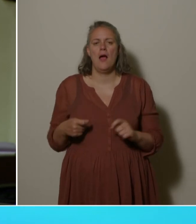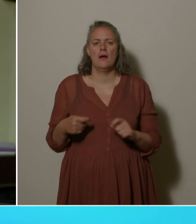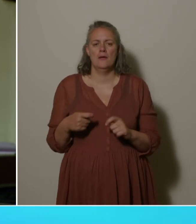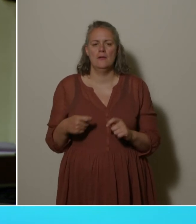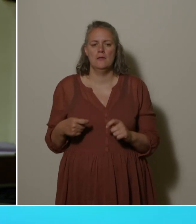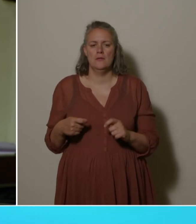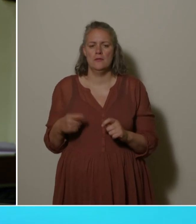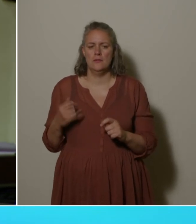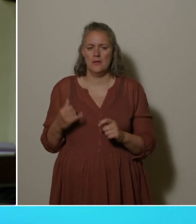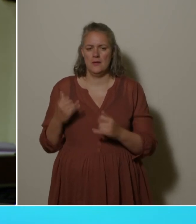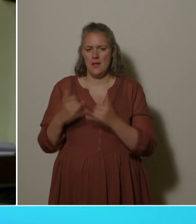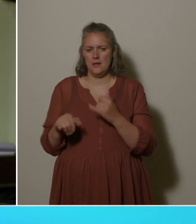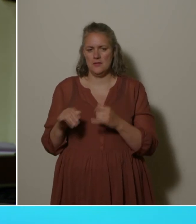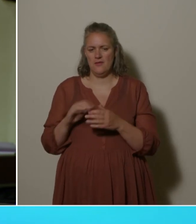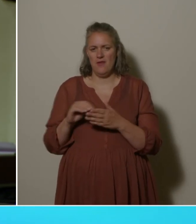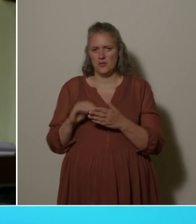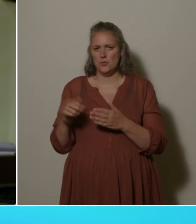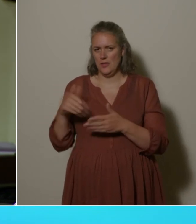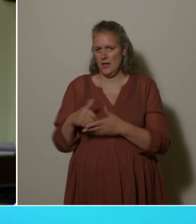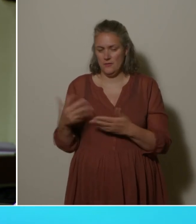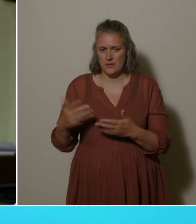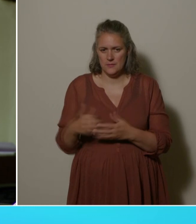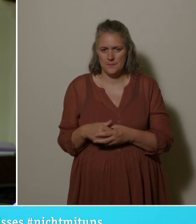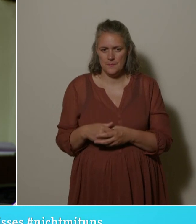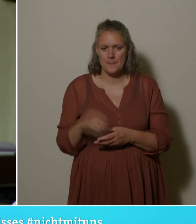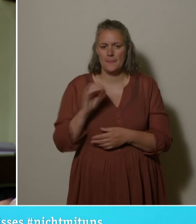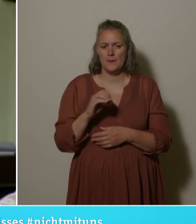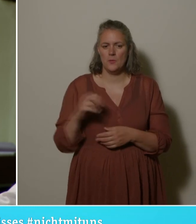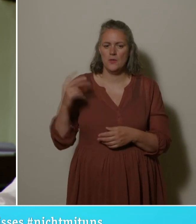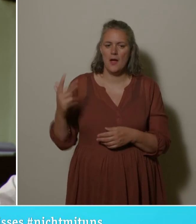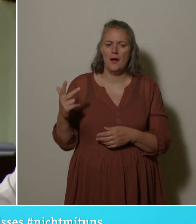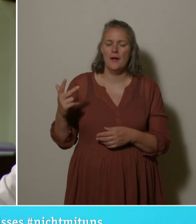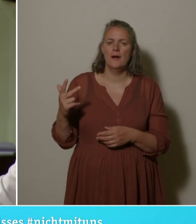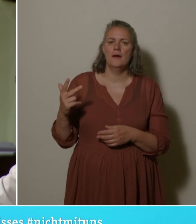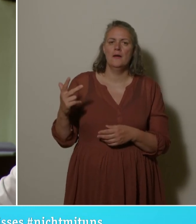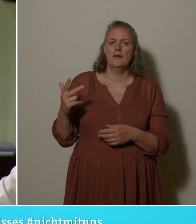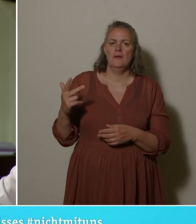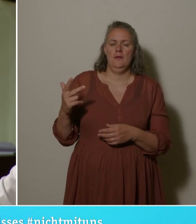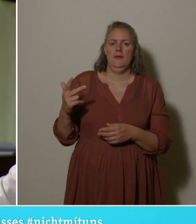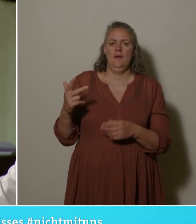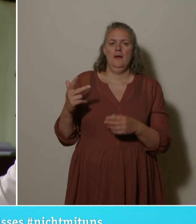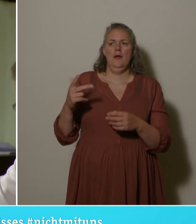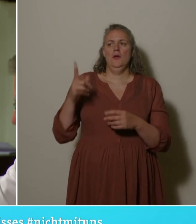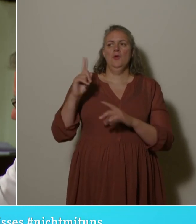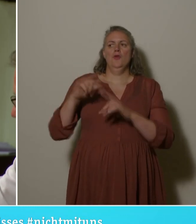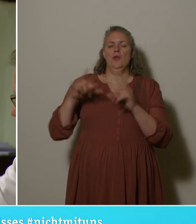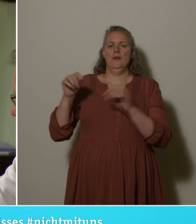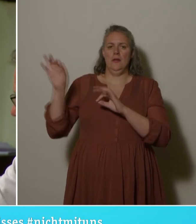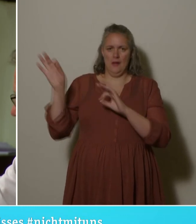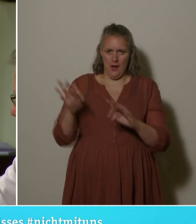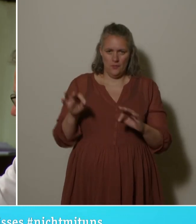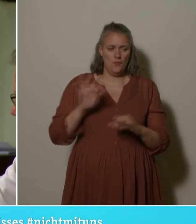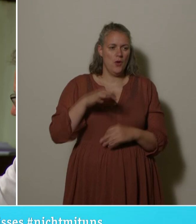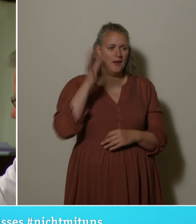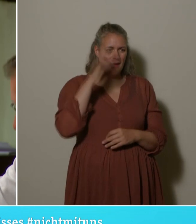jetzt in letzter Fassung lautet, im 003, nach der Einführung des Deutschlandtickets für